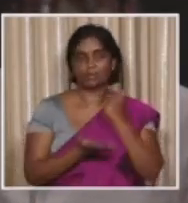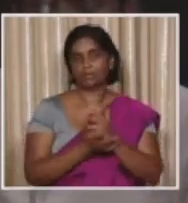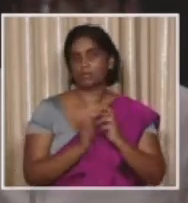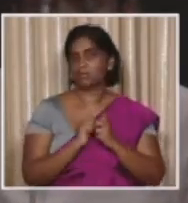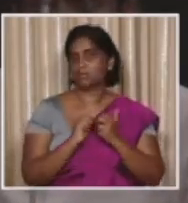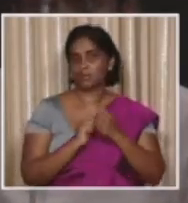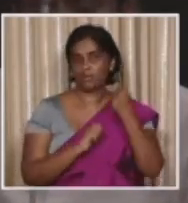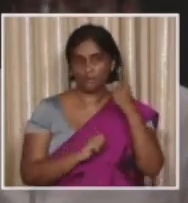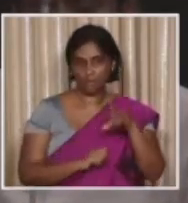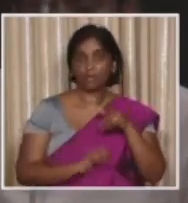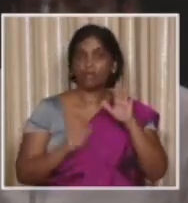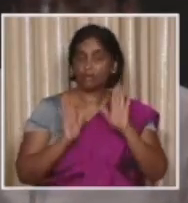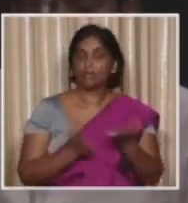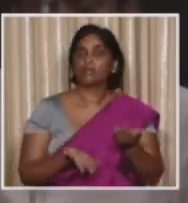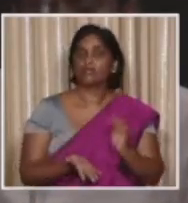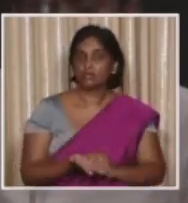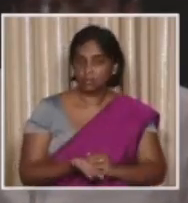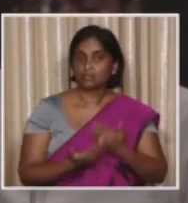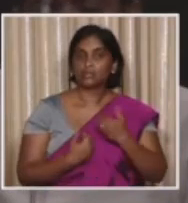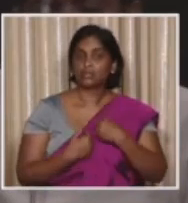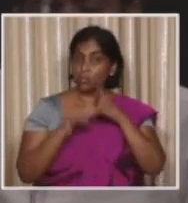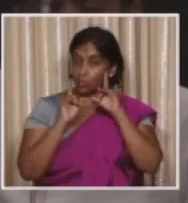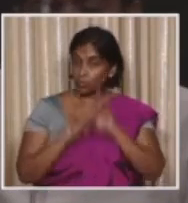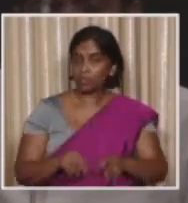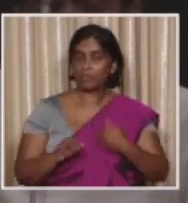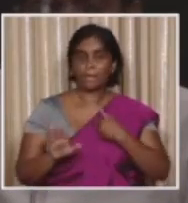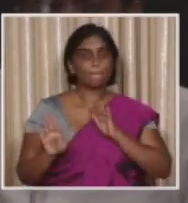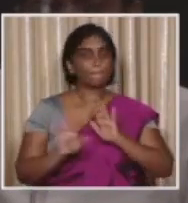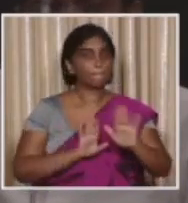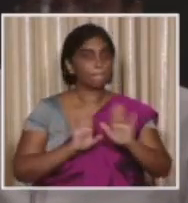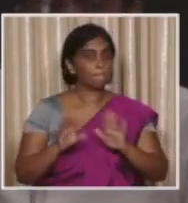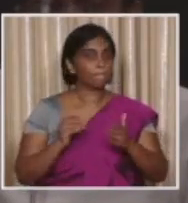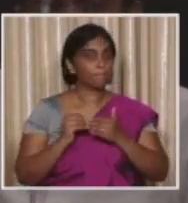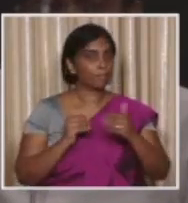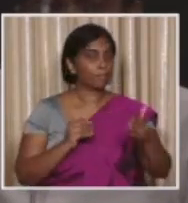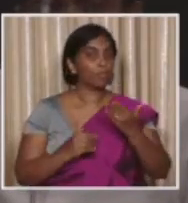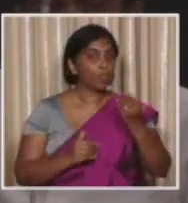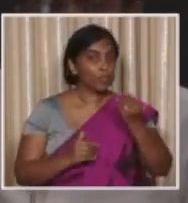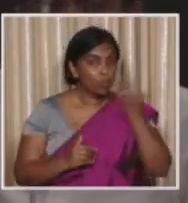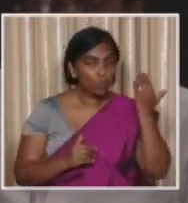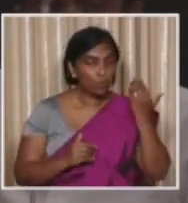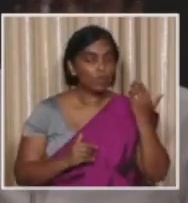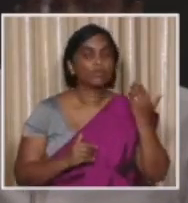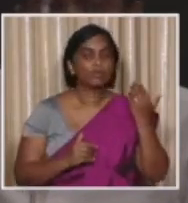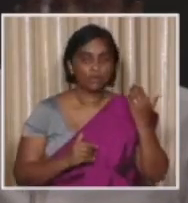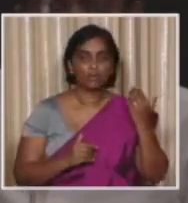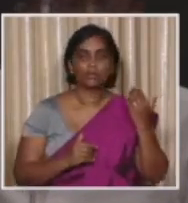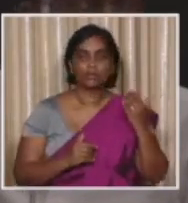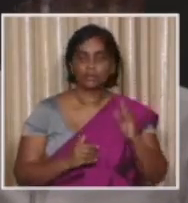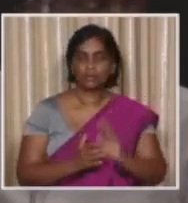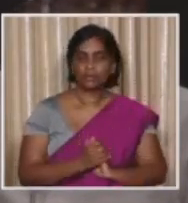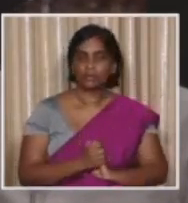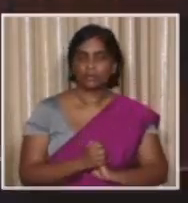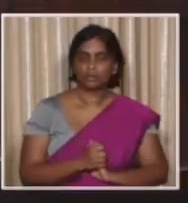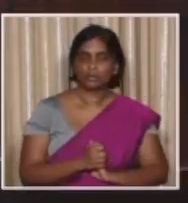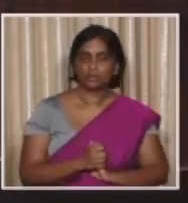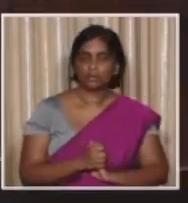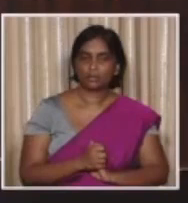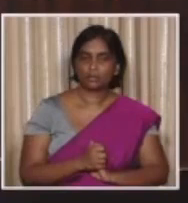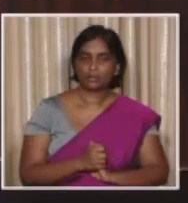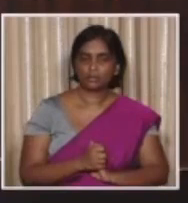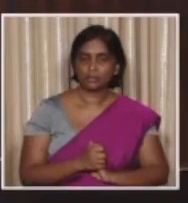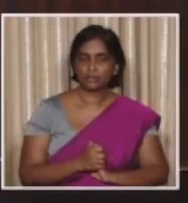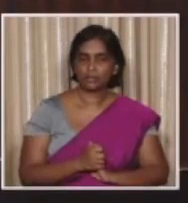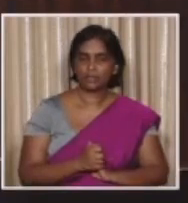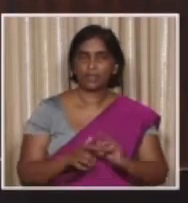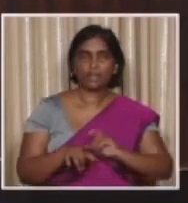හින්දා. හැබැයි නැවත වතාවත් අපි මේ තත්ත්වයේ කළමනාකරණය කරගන්න පුළුවන් වුණේ. ඕඩර් ප්ලීස්. සභාවේ කටයුතු